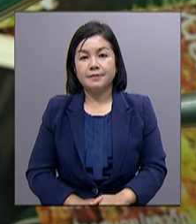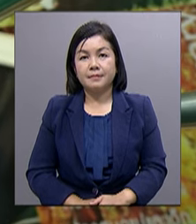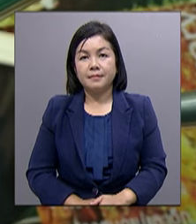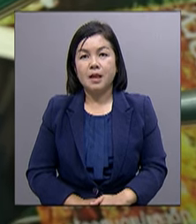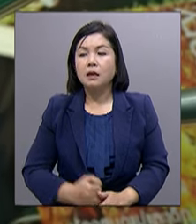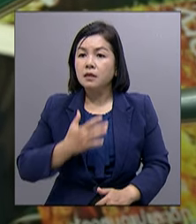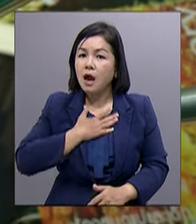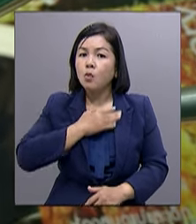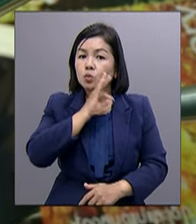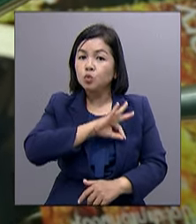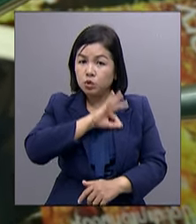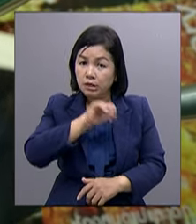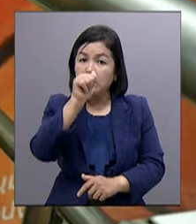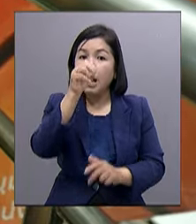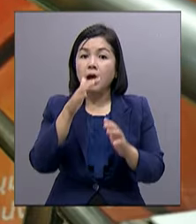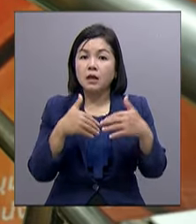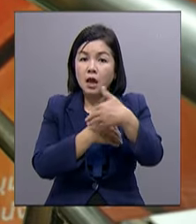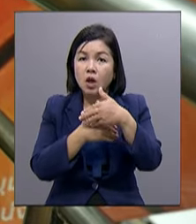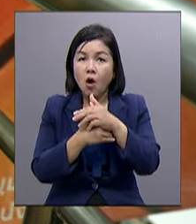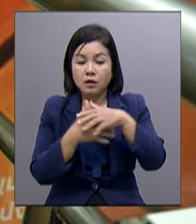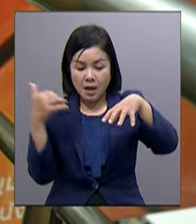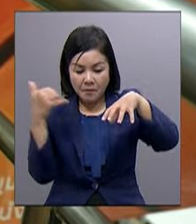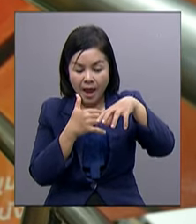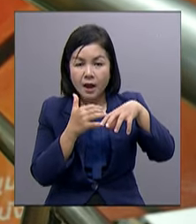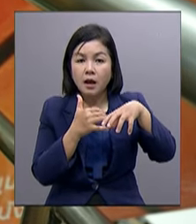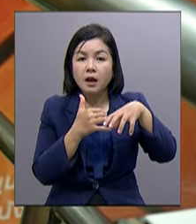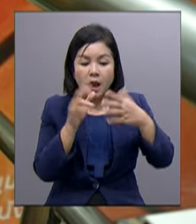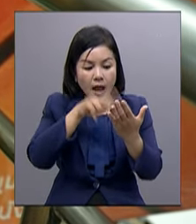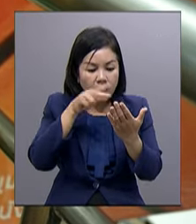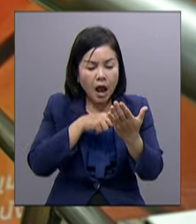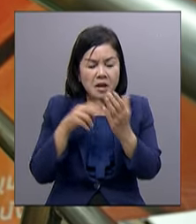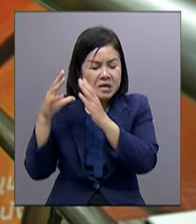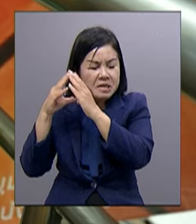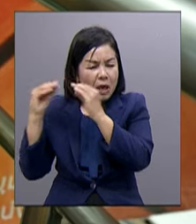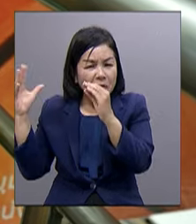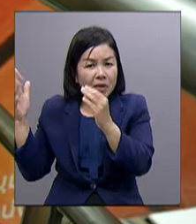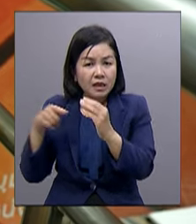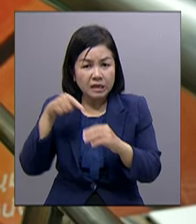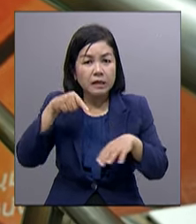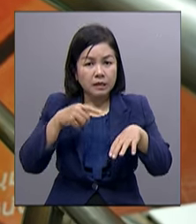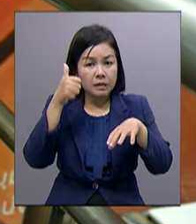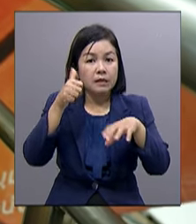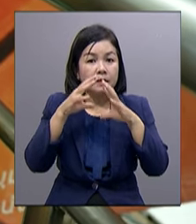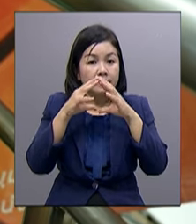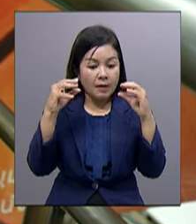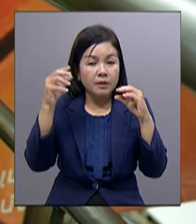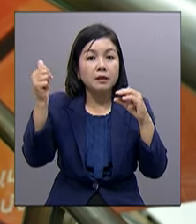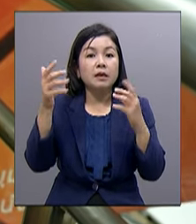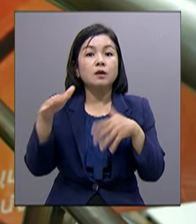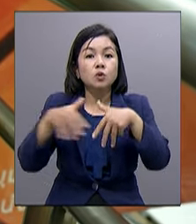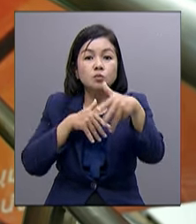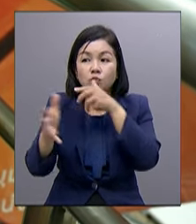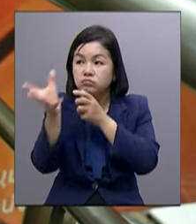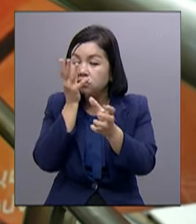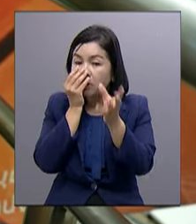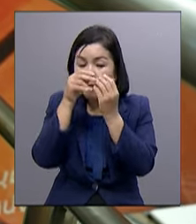รู้สึกดีค่ะเพราะว่าส่วนมากมันจะหาที่สงบในการอ่านหนังสือยากมากแถวนี้แล้วก็เปิดให้ประชาชนได้เข้ามาเรียนรู้